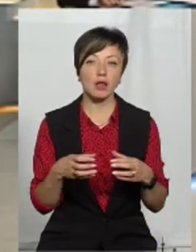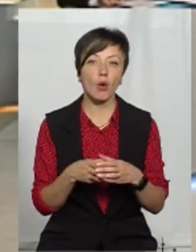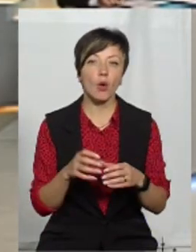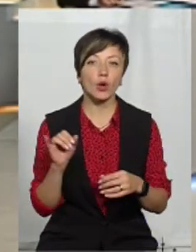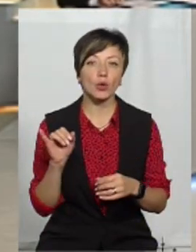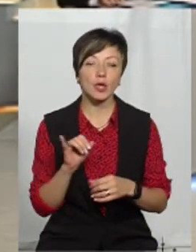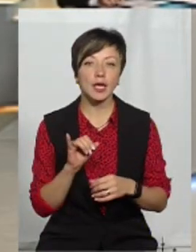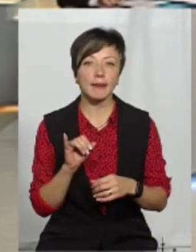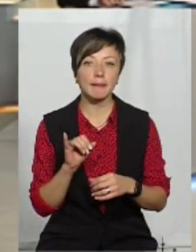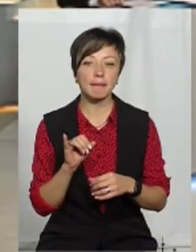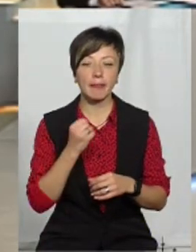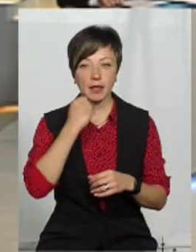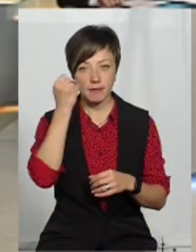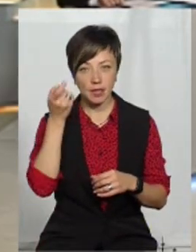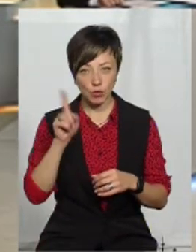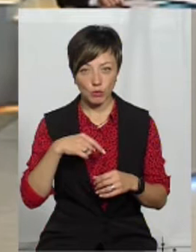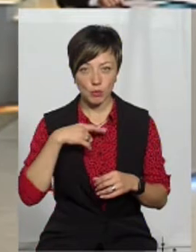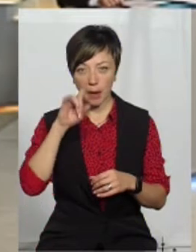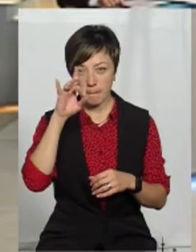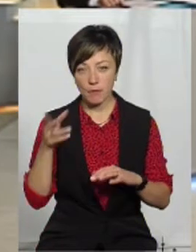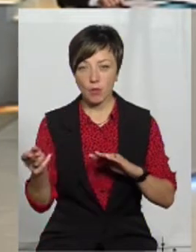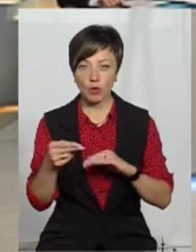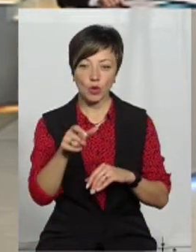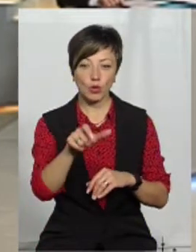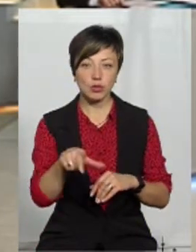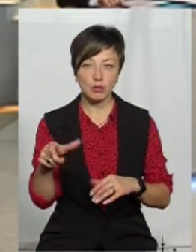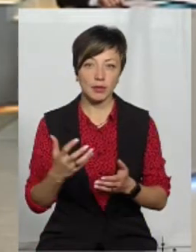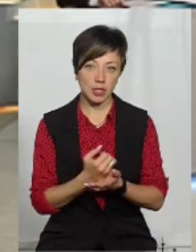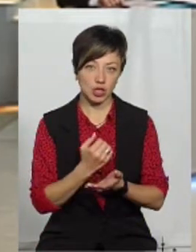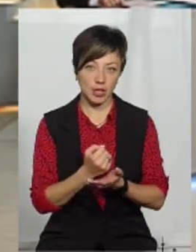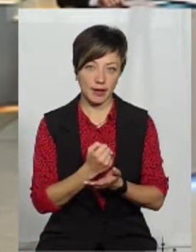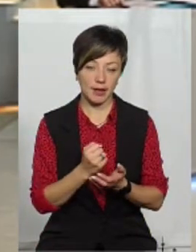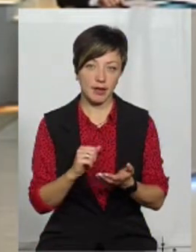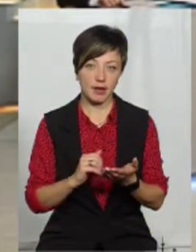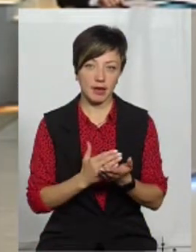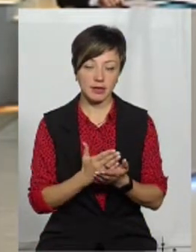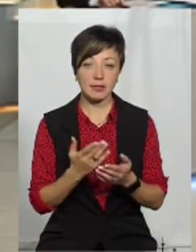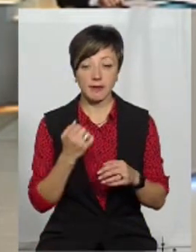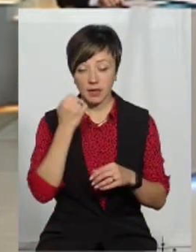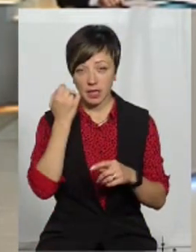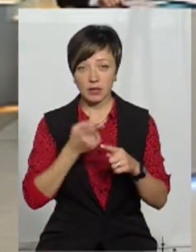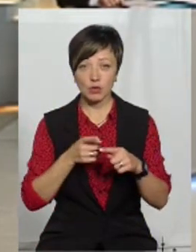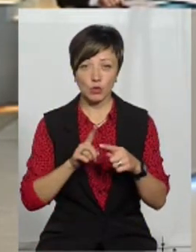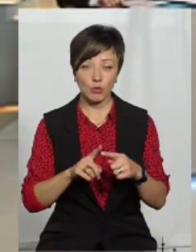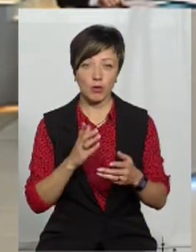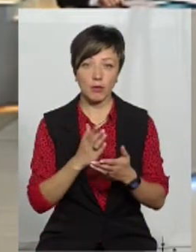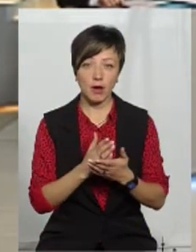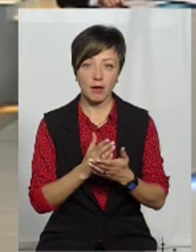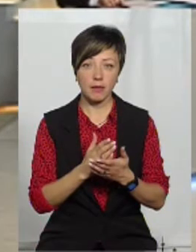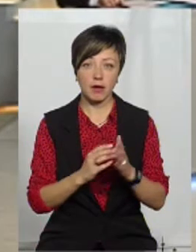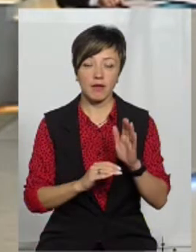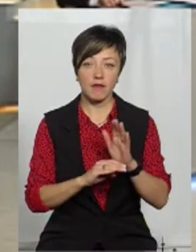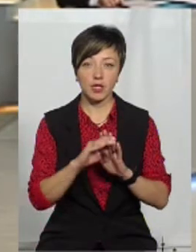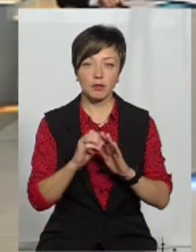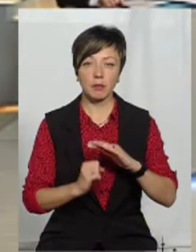і завдяки цьому, що ми популяризуємо особистості успішні, якісні, завдяки цьому ми потім і маємо